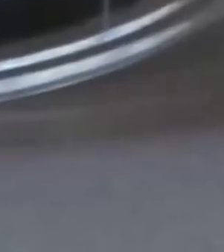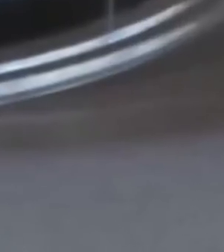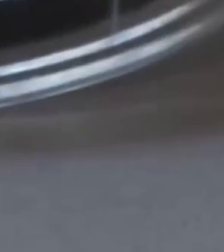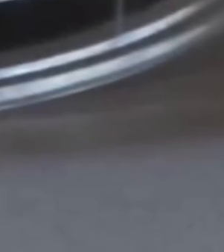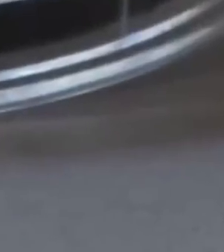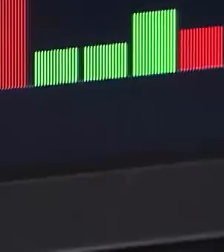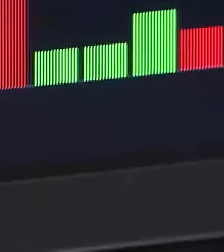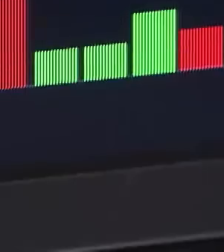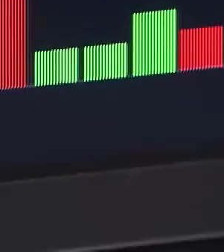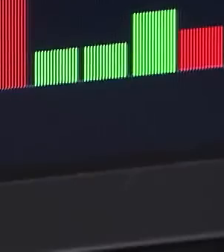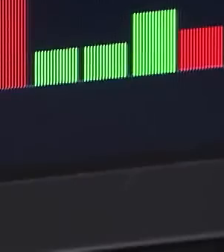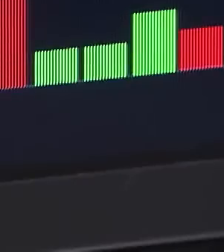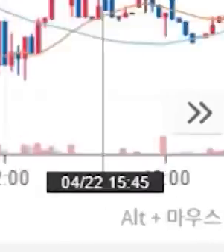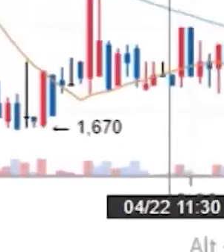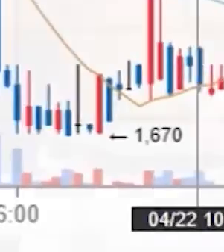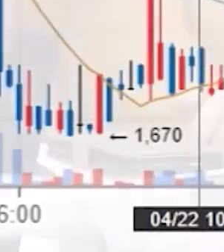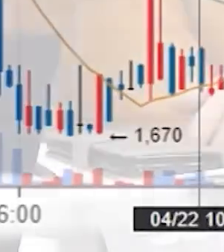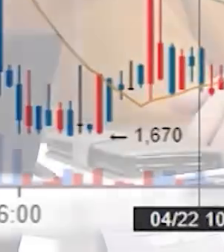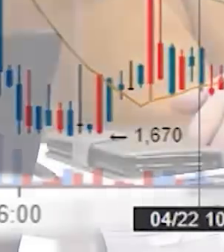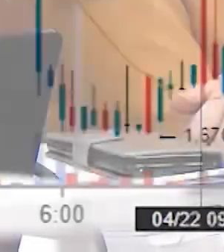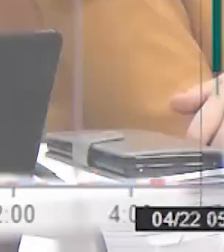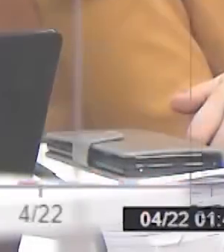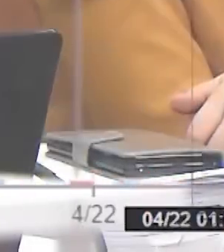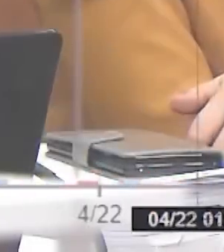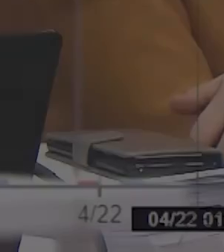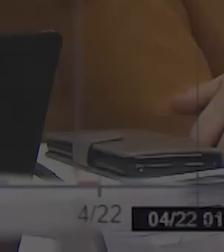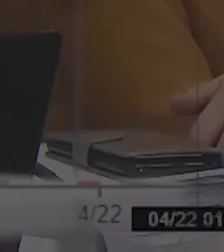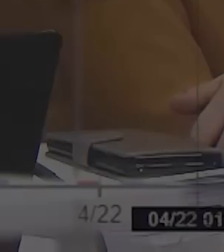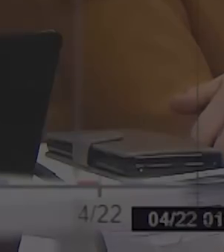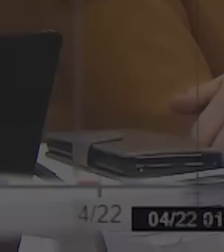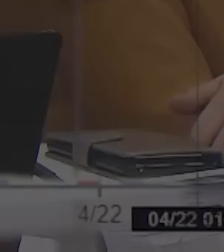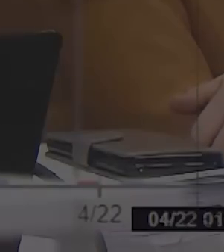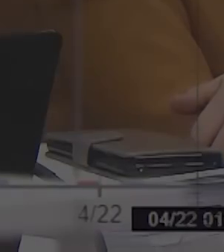있습니다. 일각에선 재테크의 신이라는 평까지 나오고 있습니다.